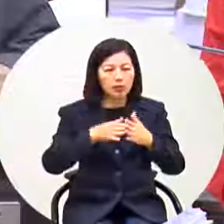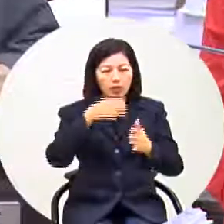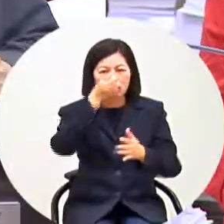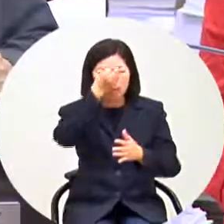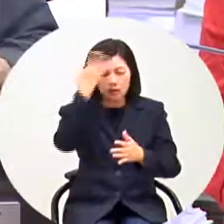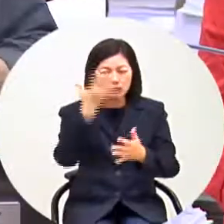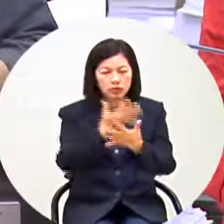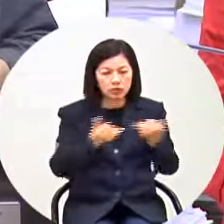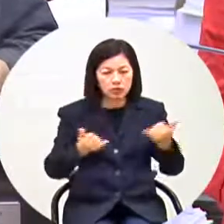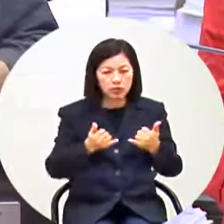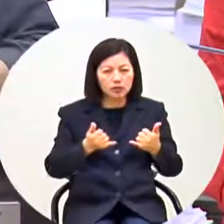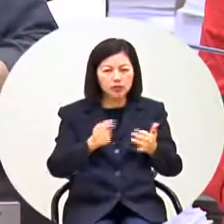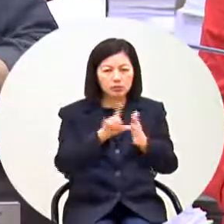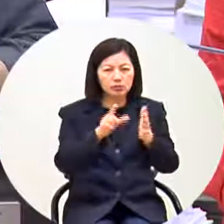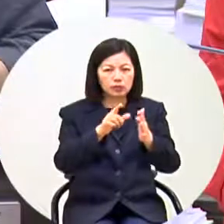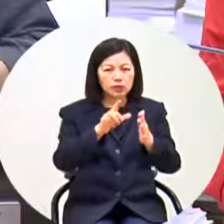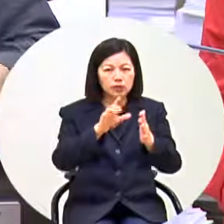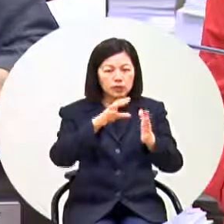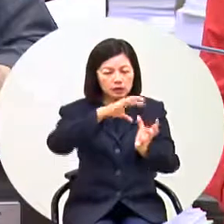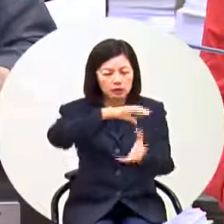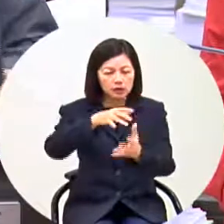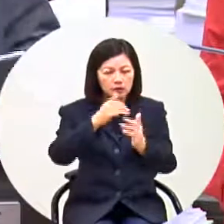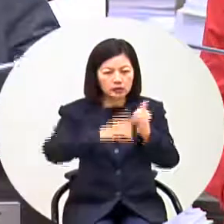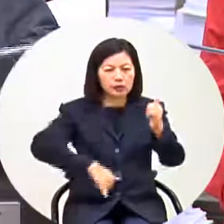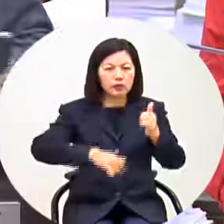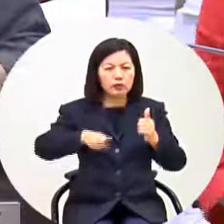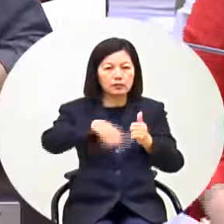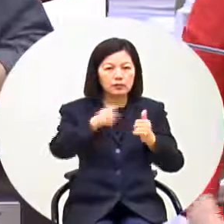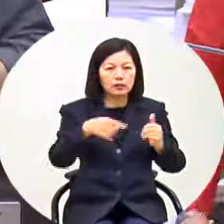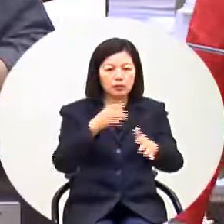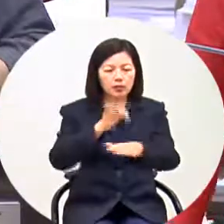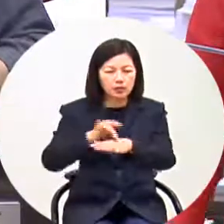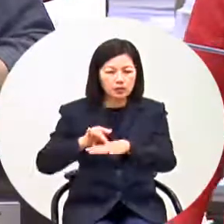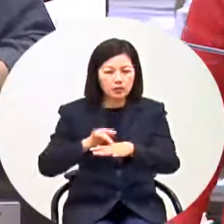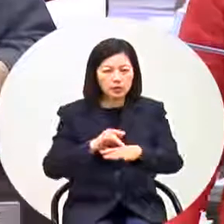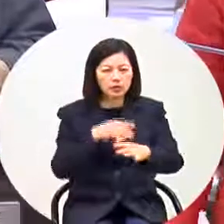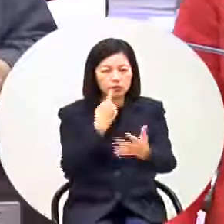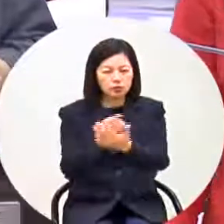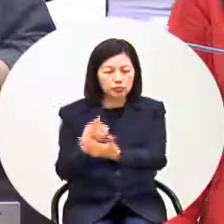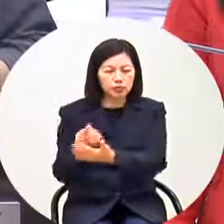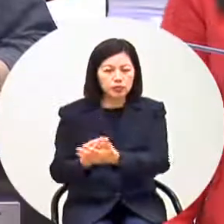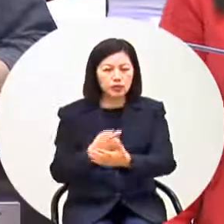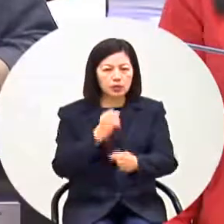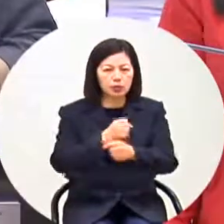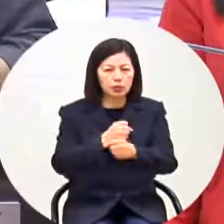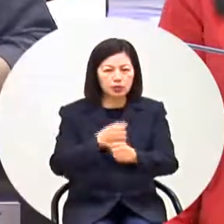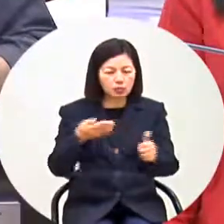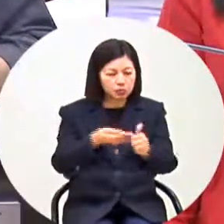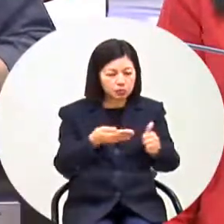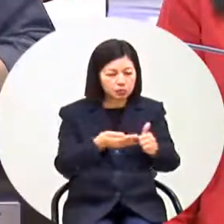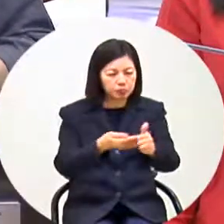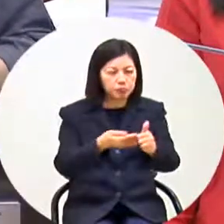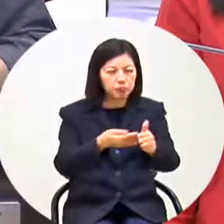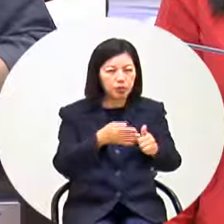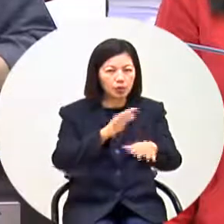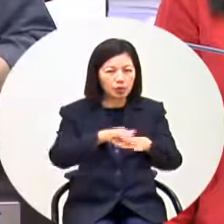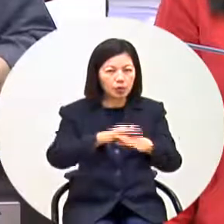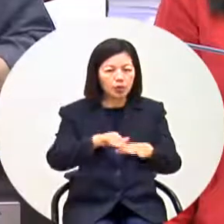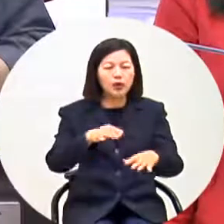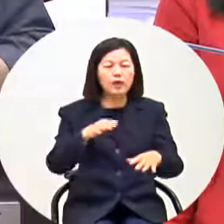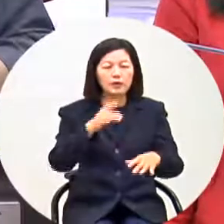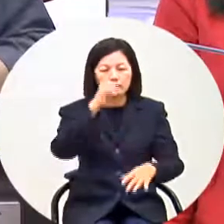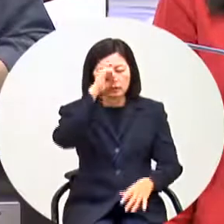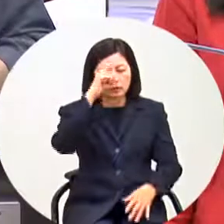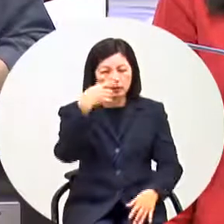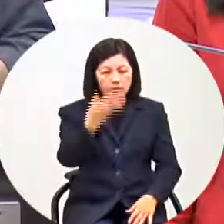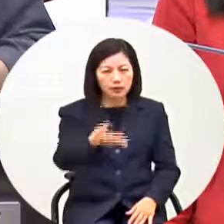在参与在这部分的工作，来做很多培养的工作，这个都是希望给年轻人机会。第